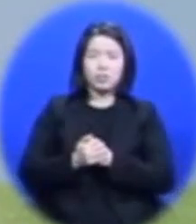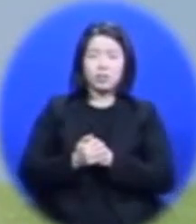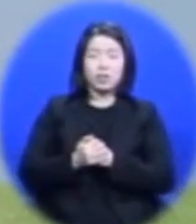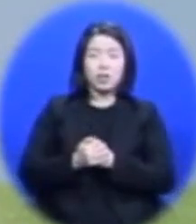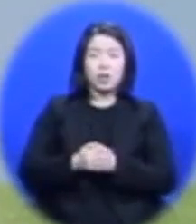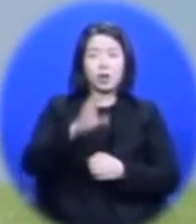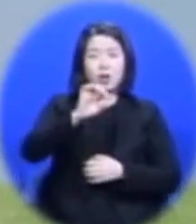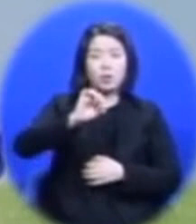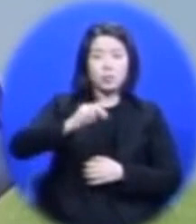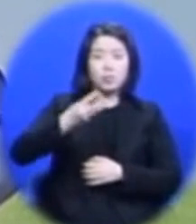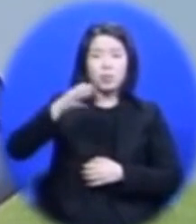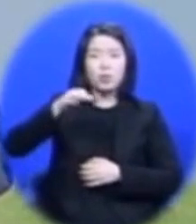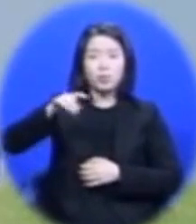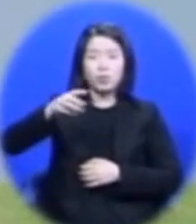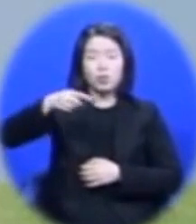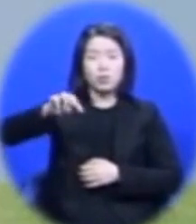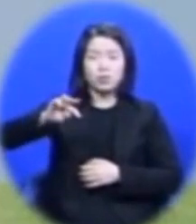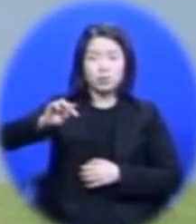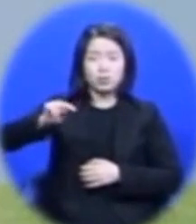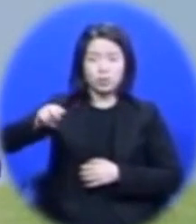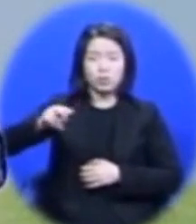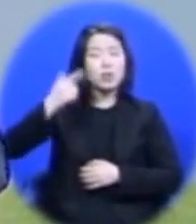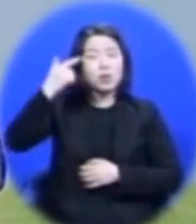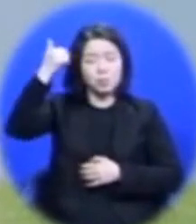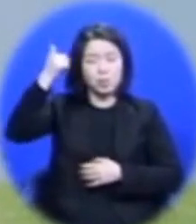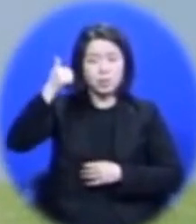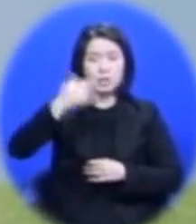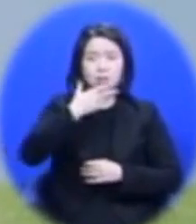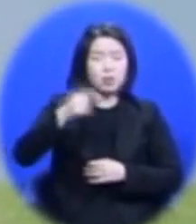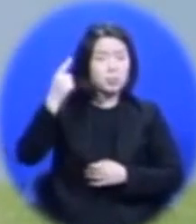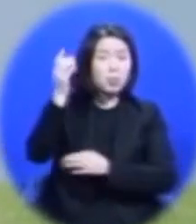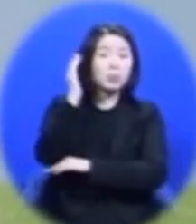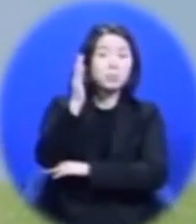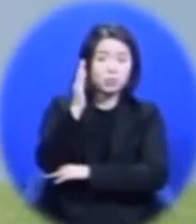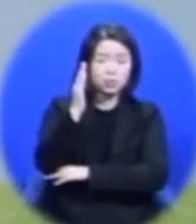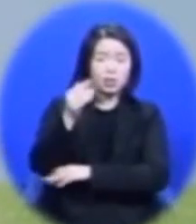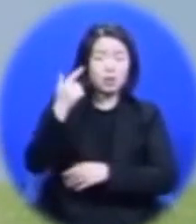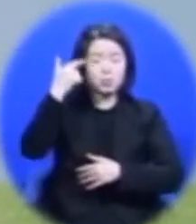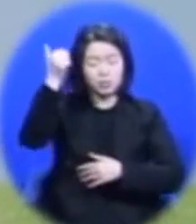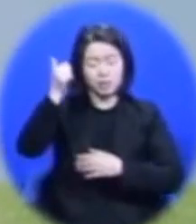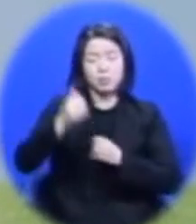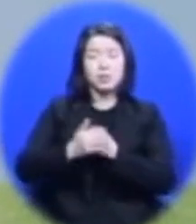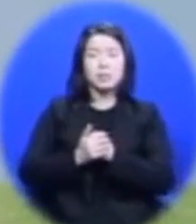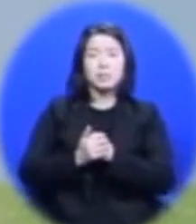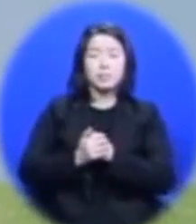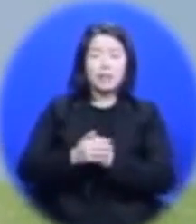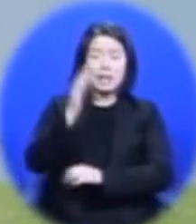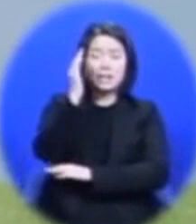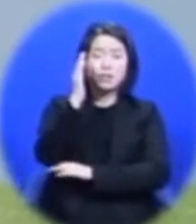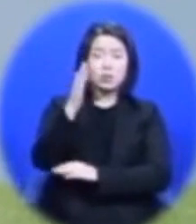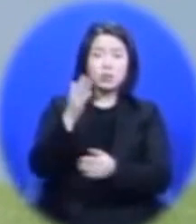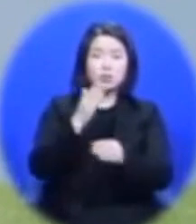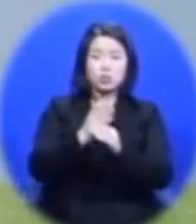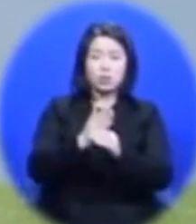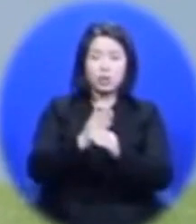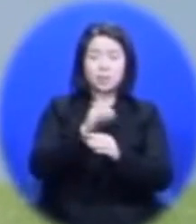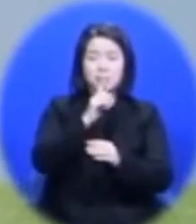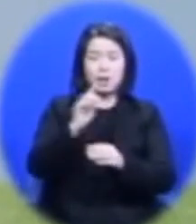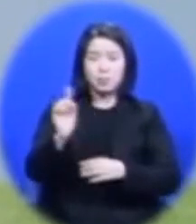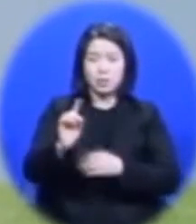폴 워셔 목사님, 복음 설교가였던 이 폴 워셔 목사님이 설교 중에 그런 이야기를